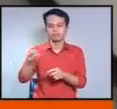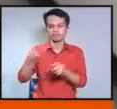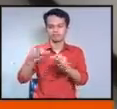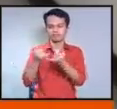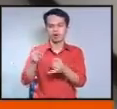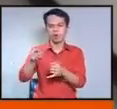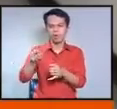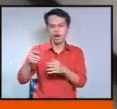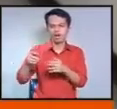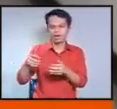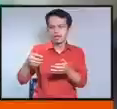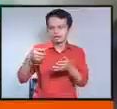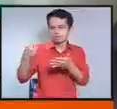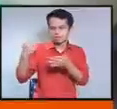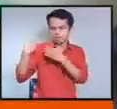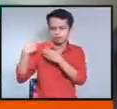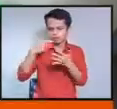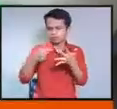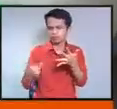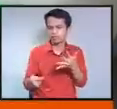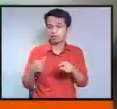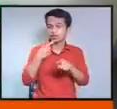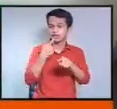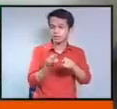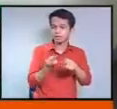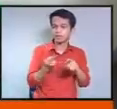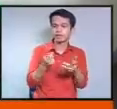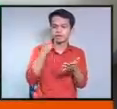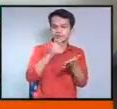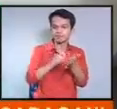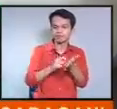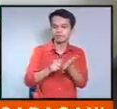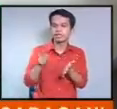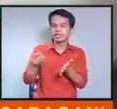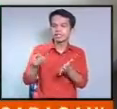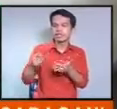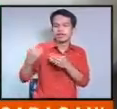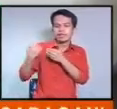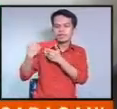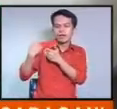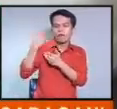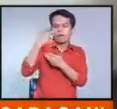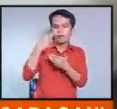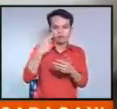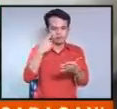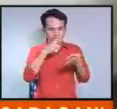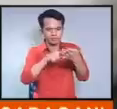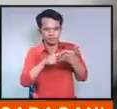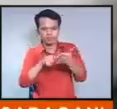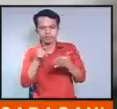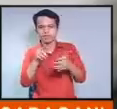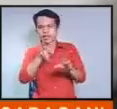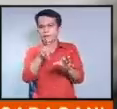ang papel nito sa war on drugs. Sagot naman ni Interior Secretary Eduardo Anyo, sila ang naatasan para tiyaking nakikibahagi